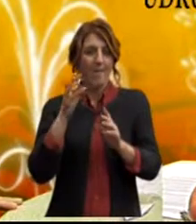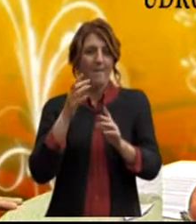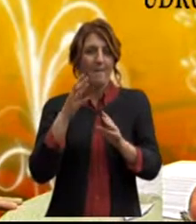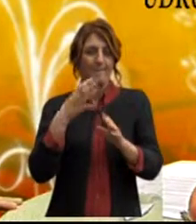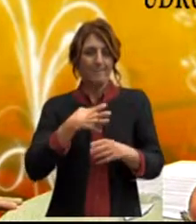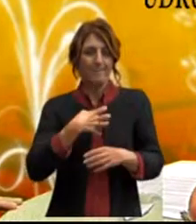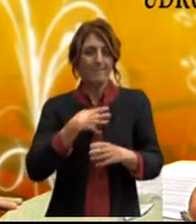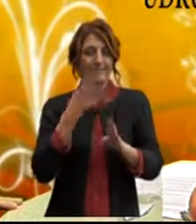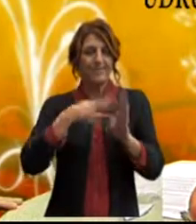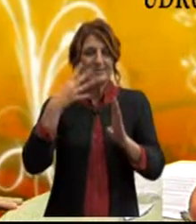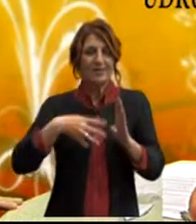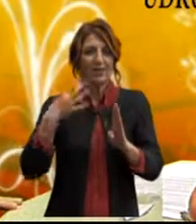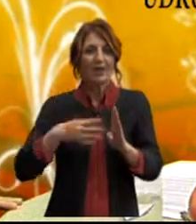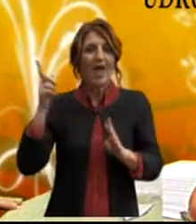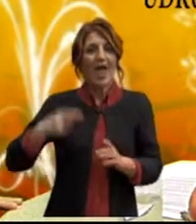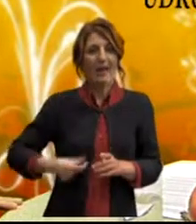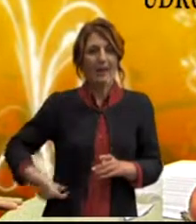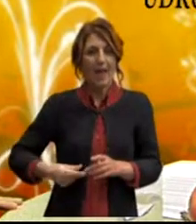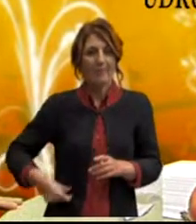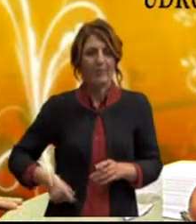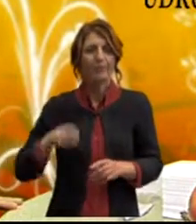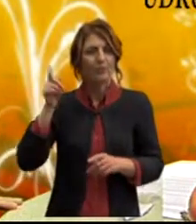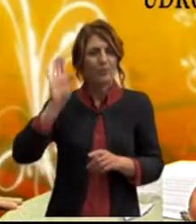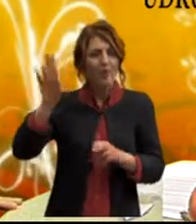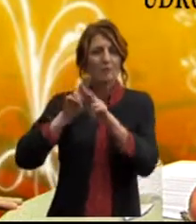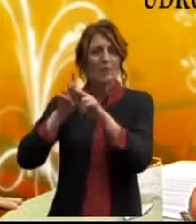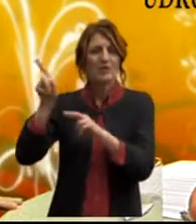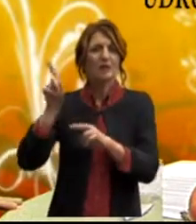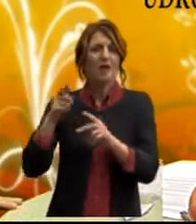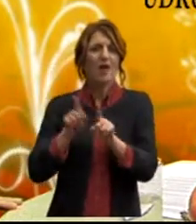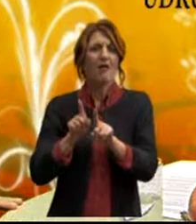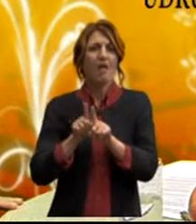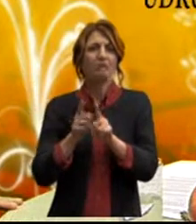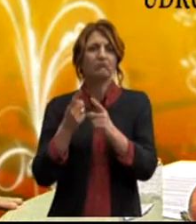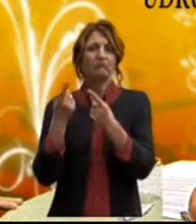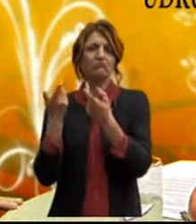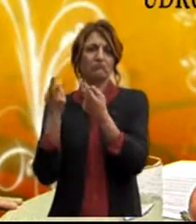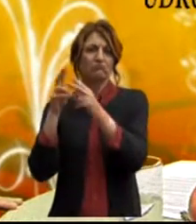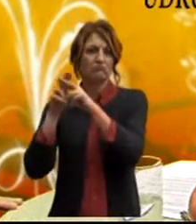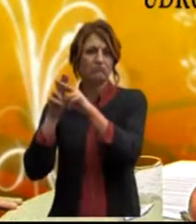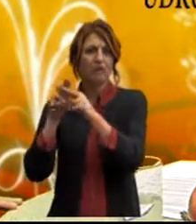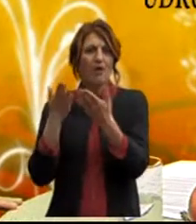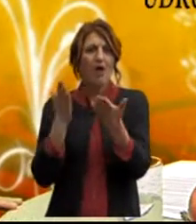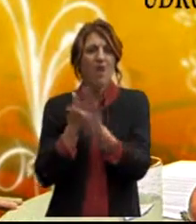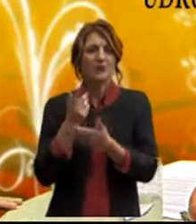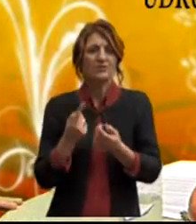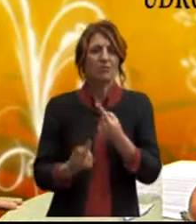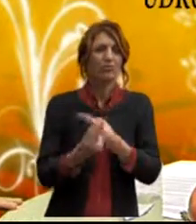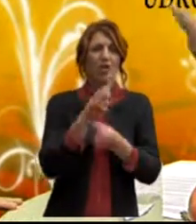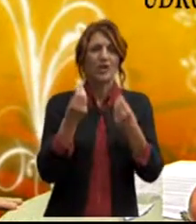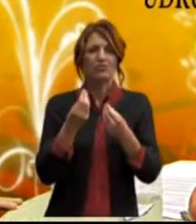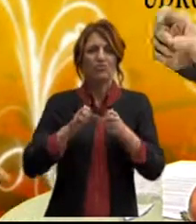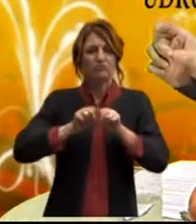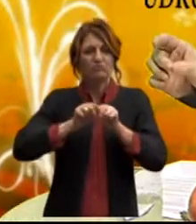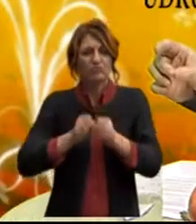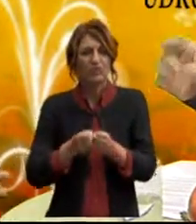vi uvijek spominjali da je to jedan centar za krizne, recimo kad se desi neki break, slom čovjeka. Imamo i